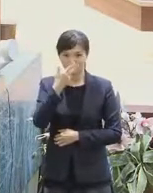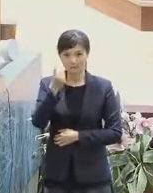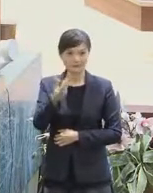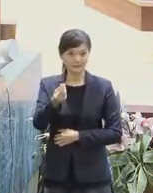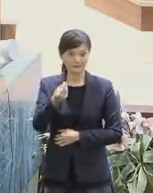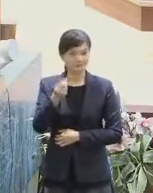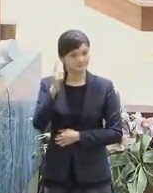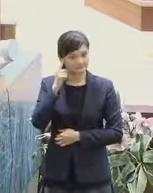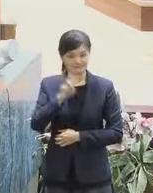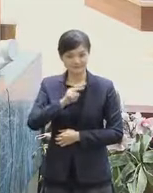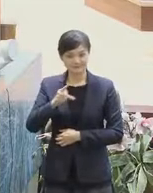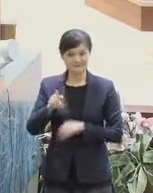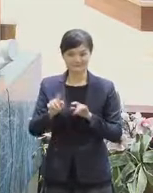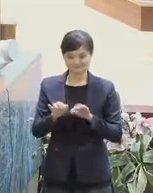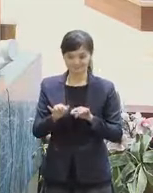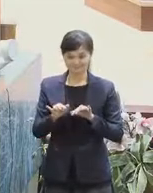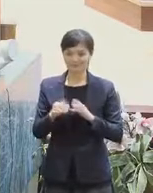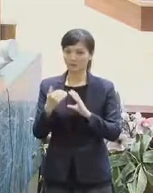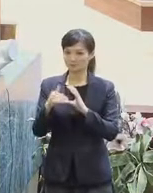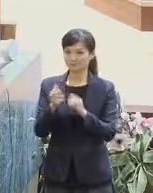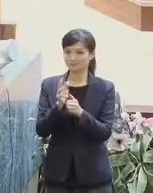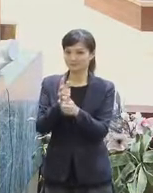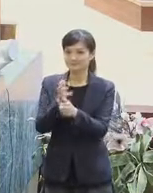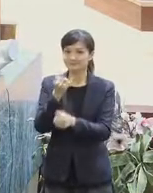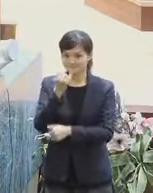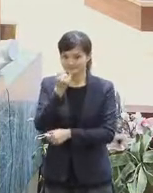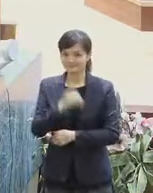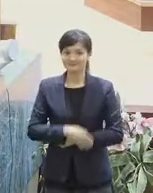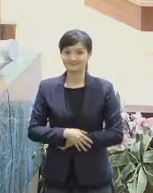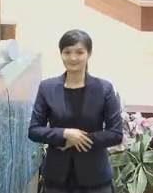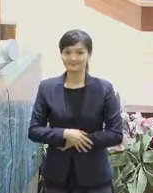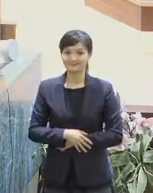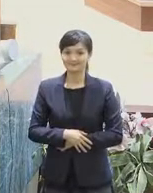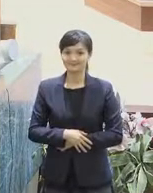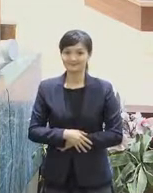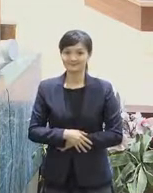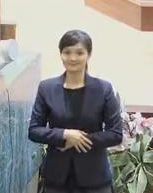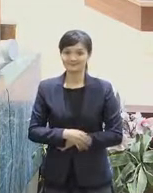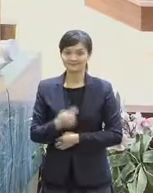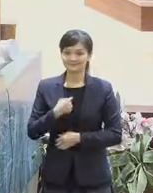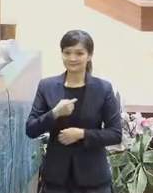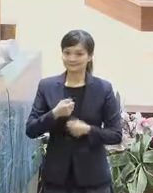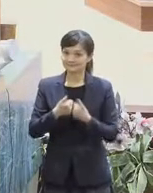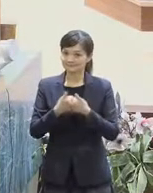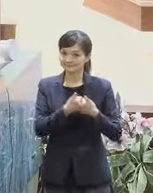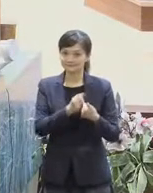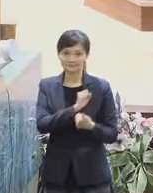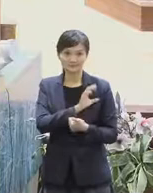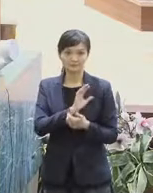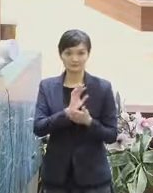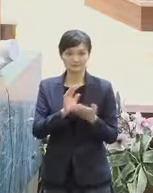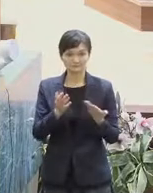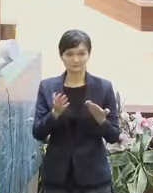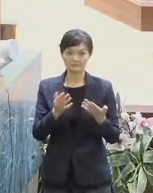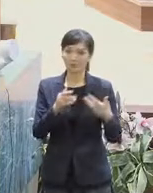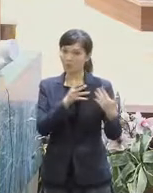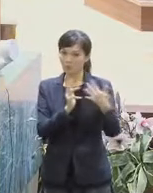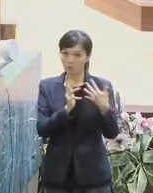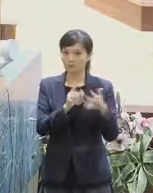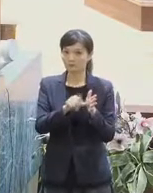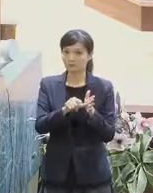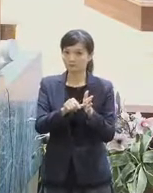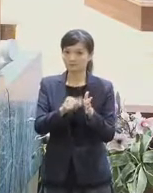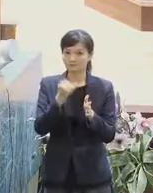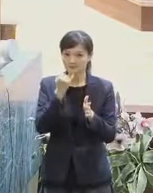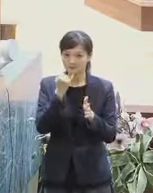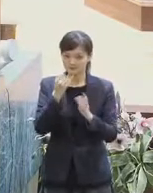问题打在那个线上提问系统。那我们在会议程结束在 Q&A 的时候，就会去看那个线上提问系